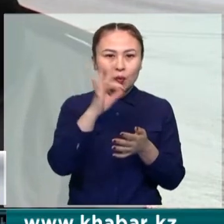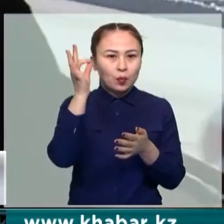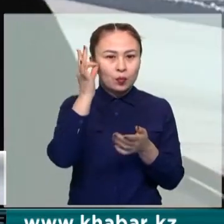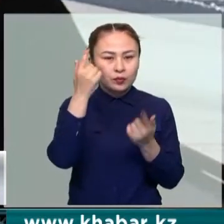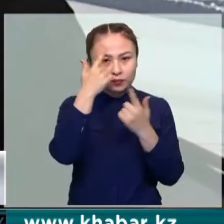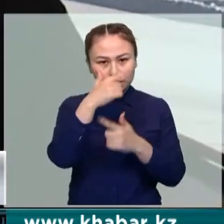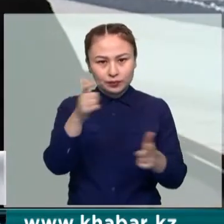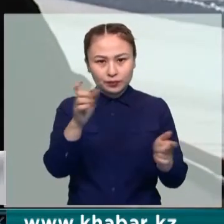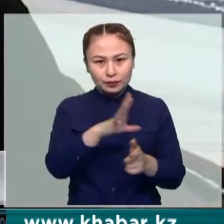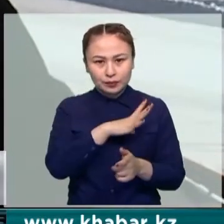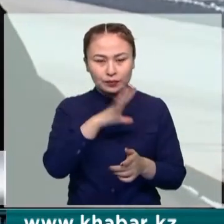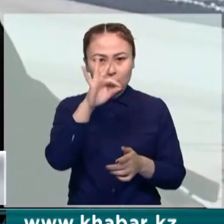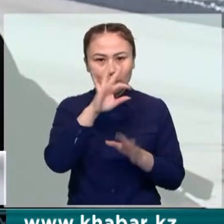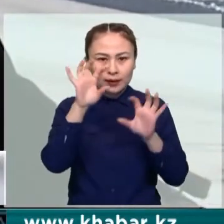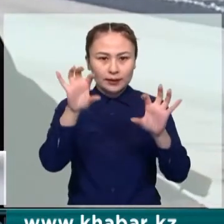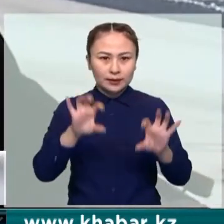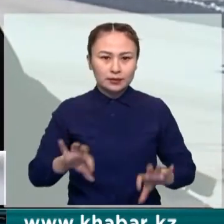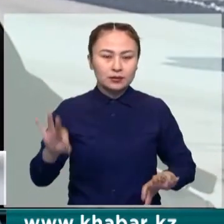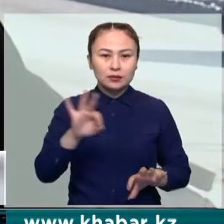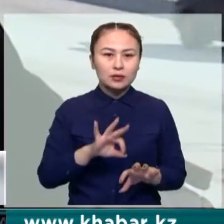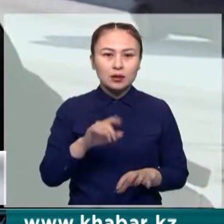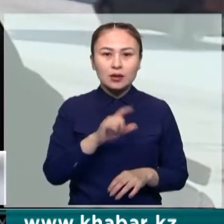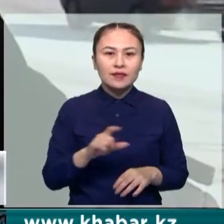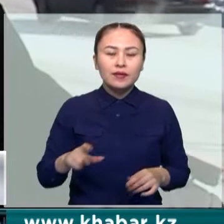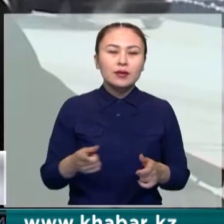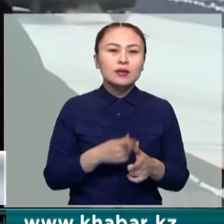ескертілді. Әкімшілік заңнама талаптарына сәйкес азаматтар